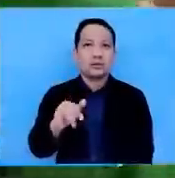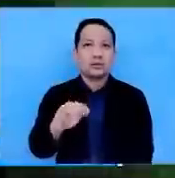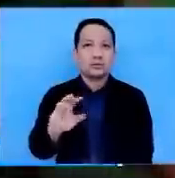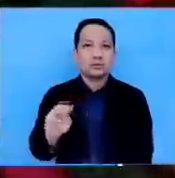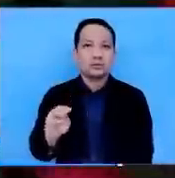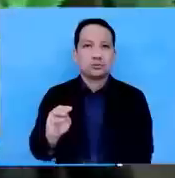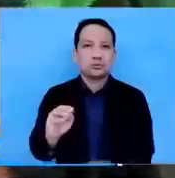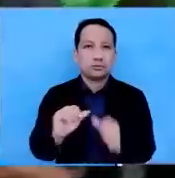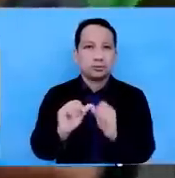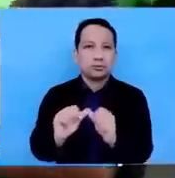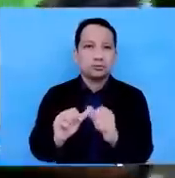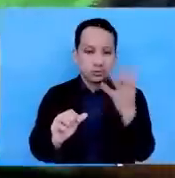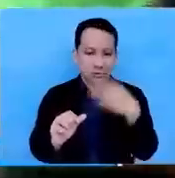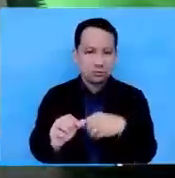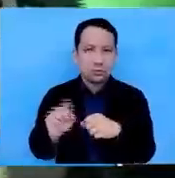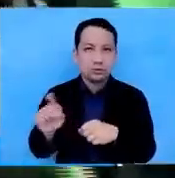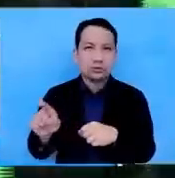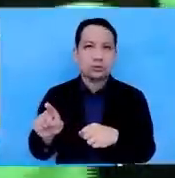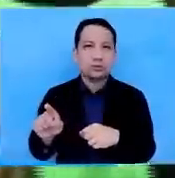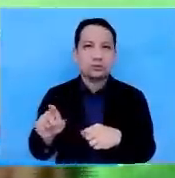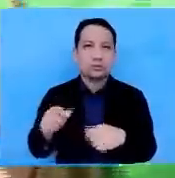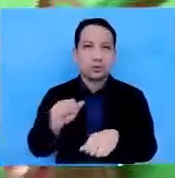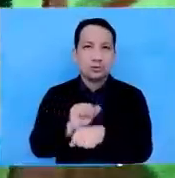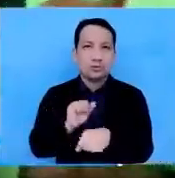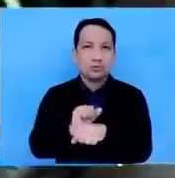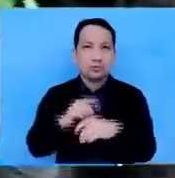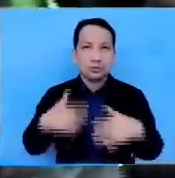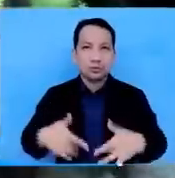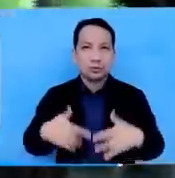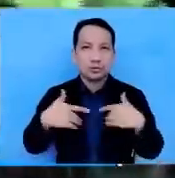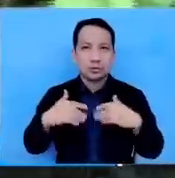at pagandahin ang work-life balance.